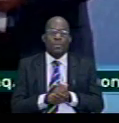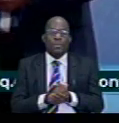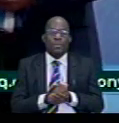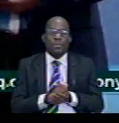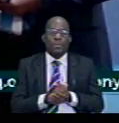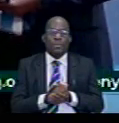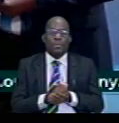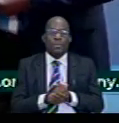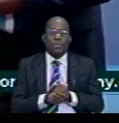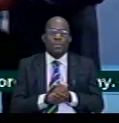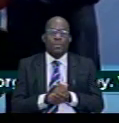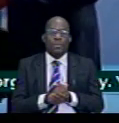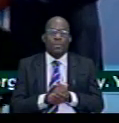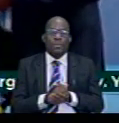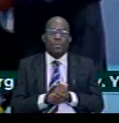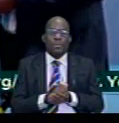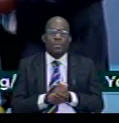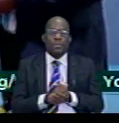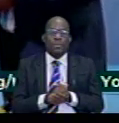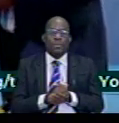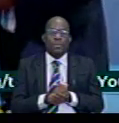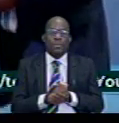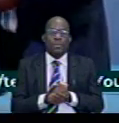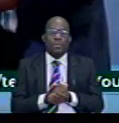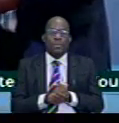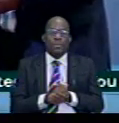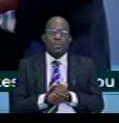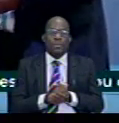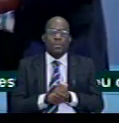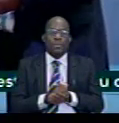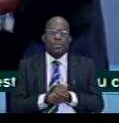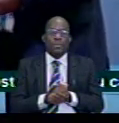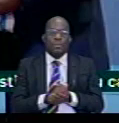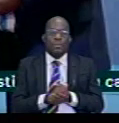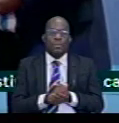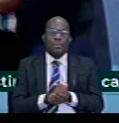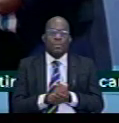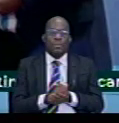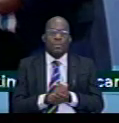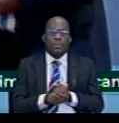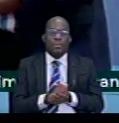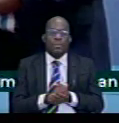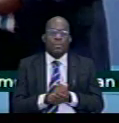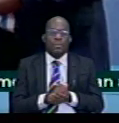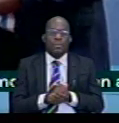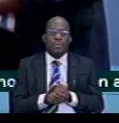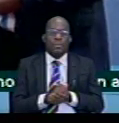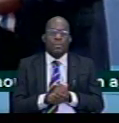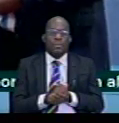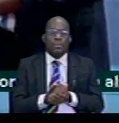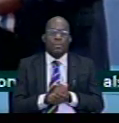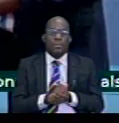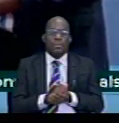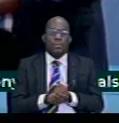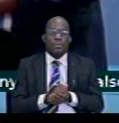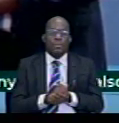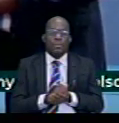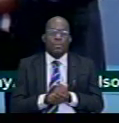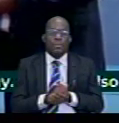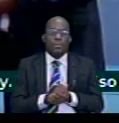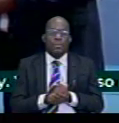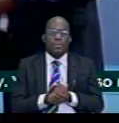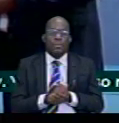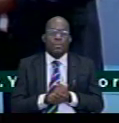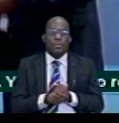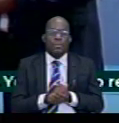baissais, je dis gloire à Dieu. Il m'a fait, je ne sais comment lui remercier, à travers notre Père spirituel.